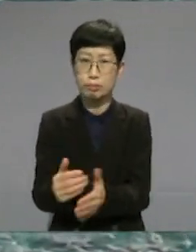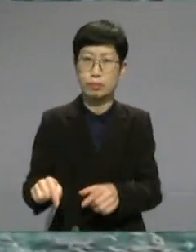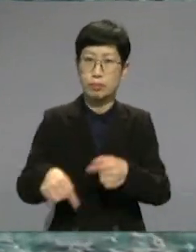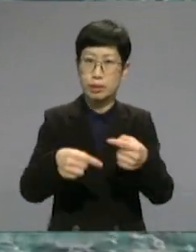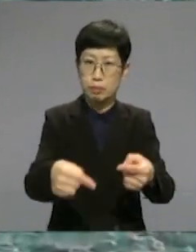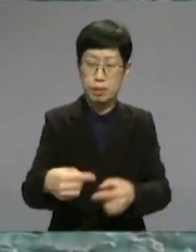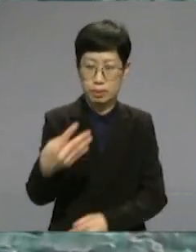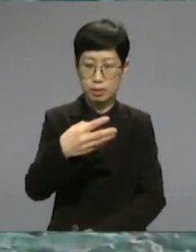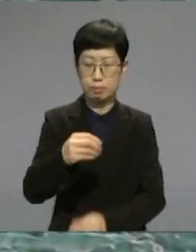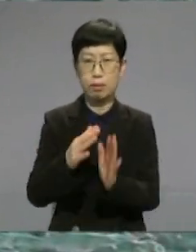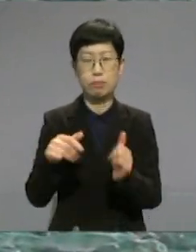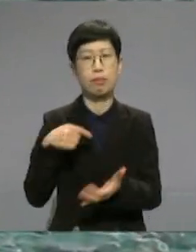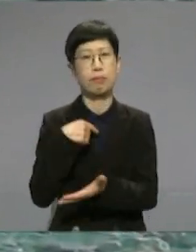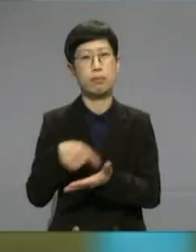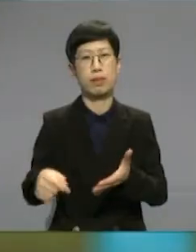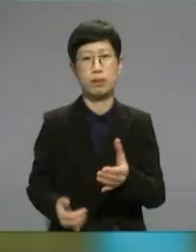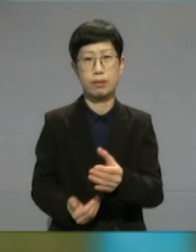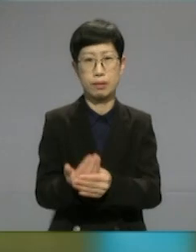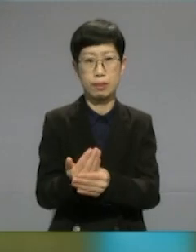직격탄을 맞고